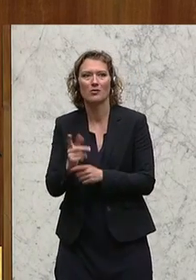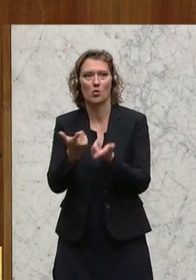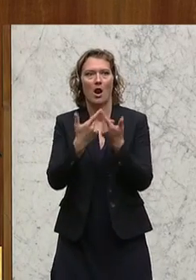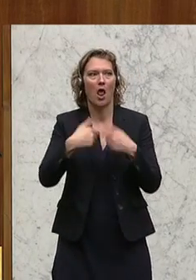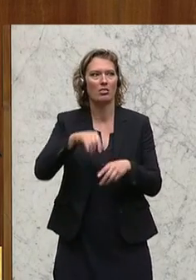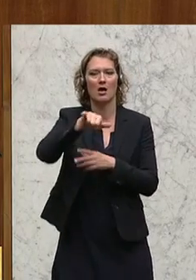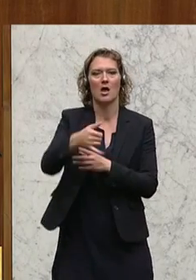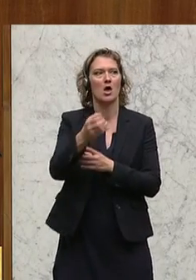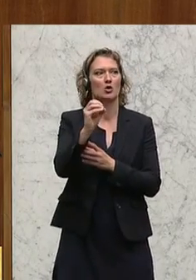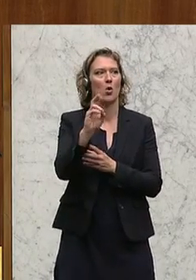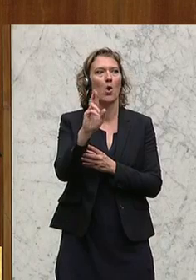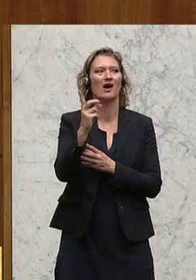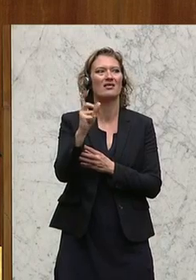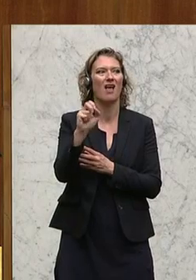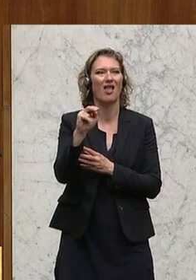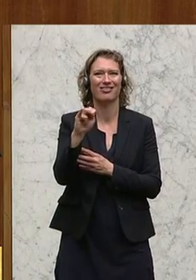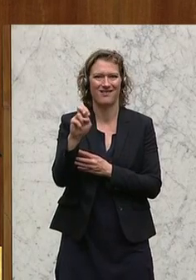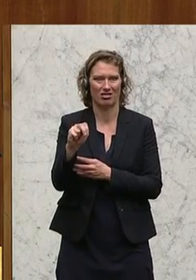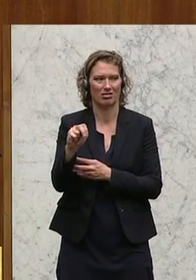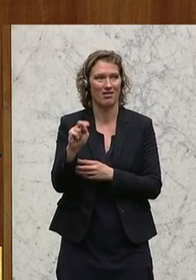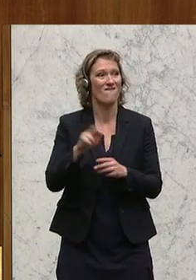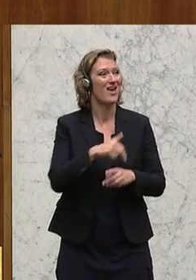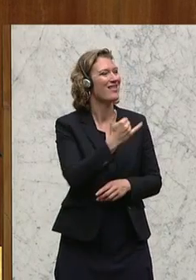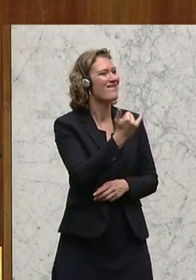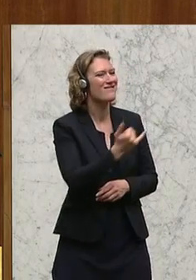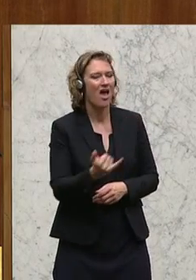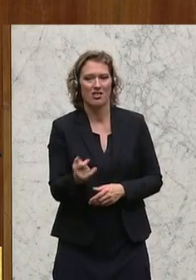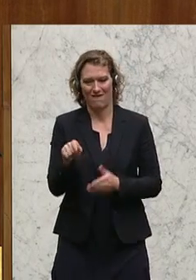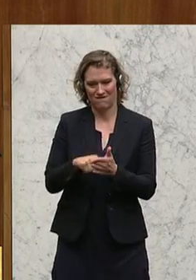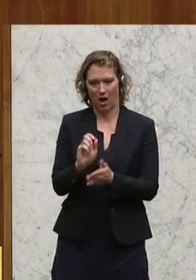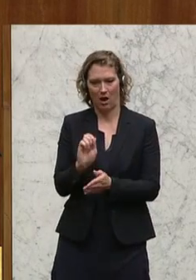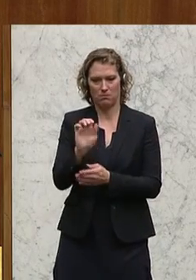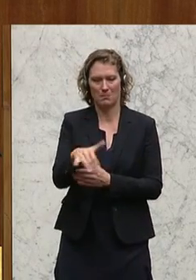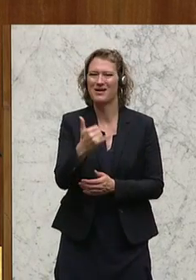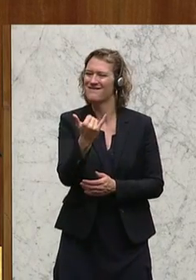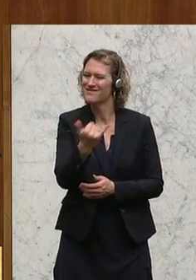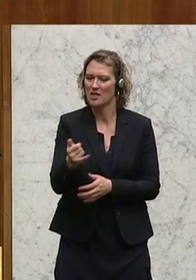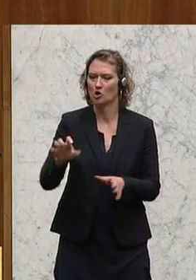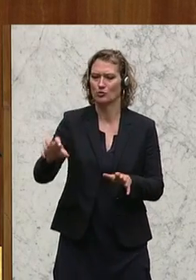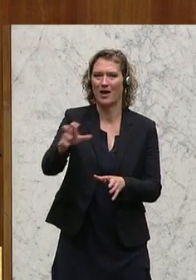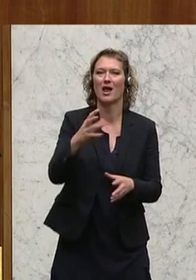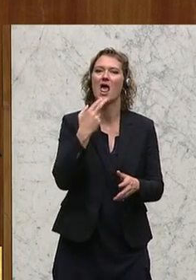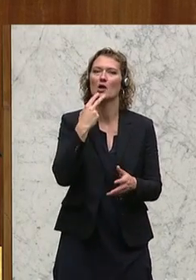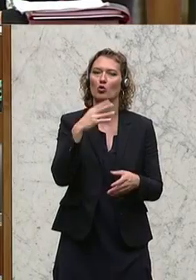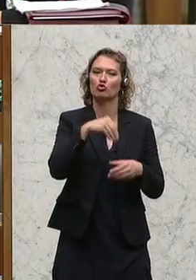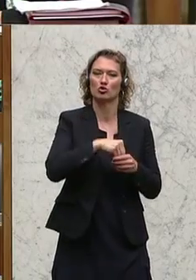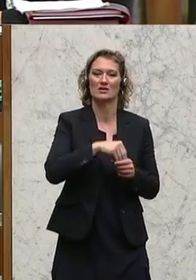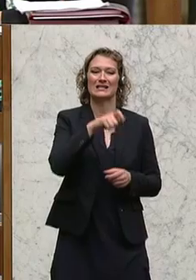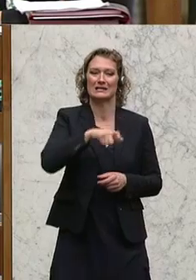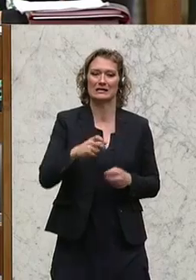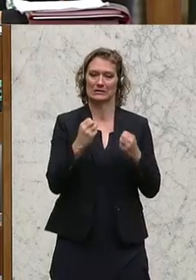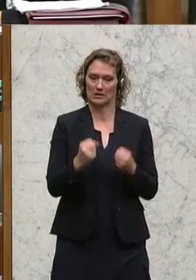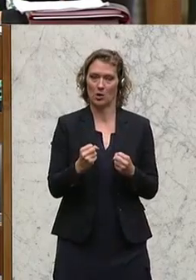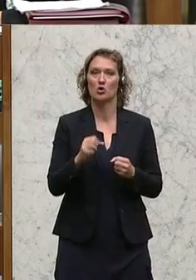dort selbstverständlich ist, dass jeder, der gewählt hat, elektronisch in jeden Wahlsprengel registriert wird, dann werden wir wohl